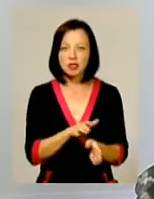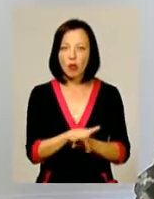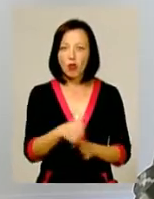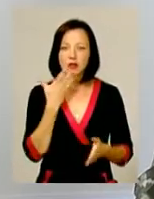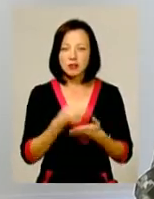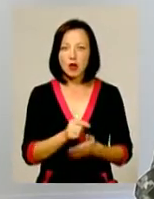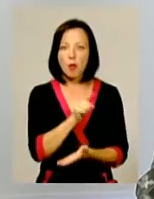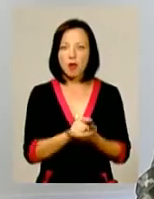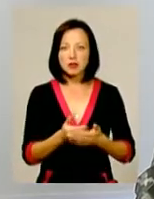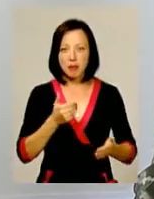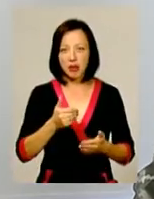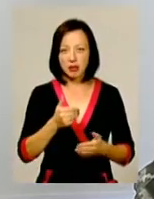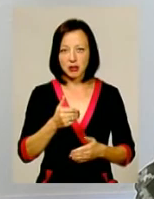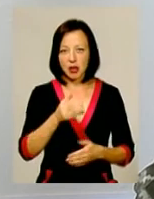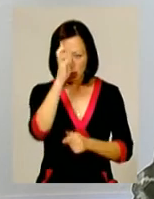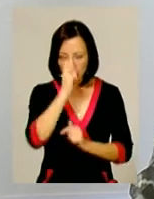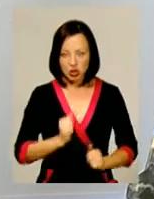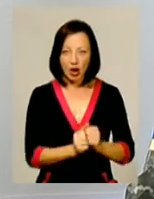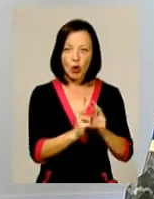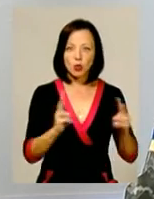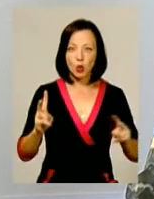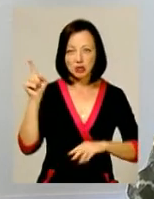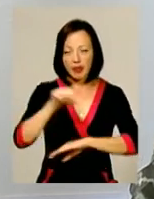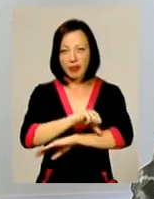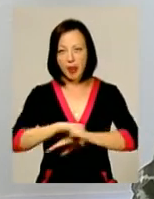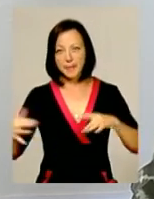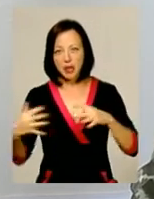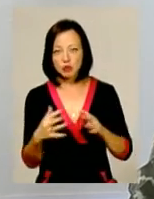свій обов'язок перед батьківщиною. Хтось на передові,